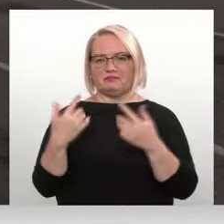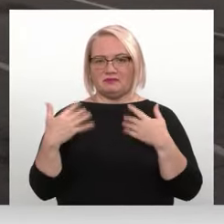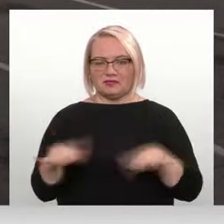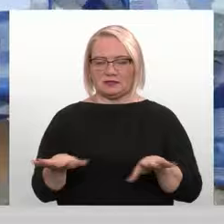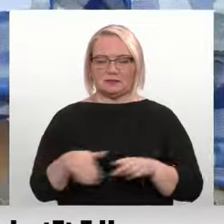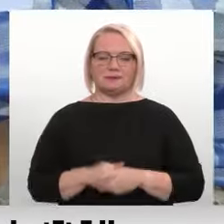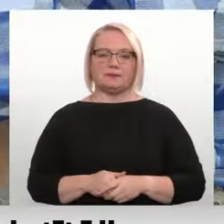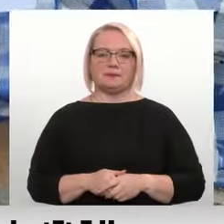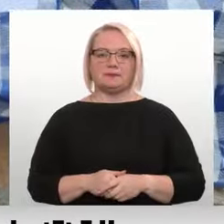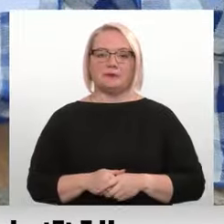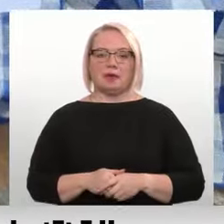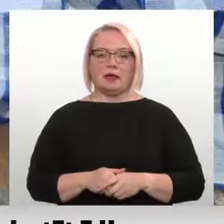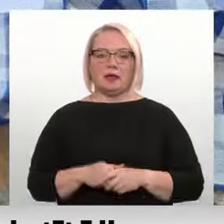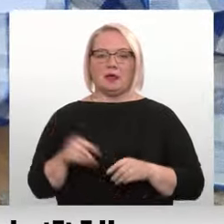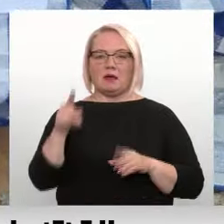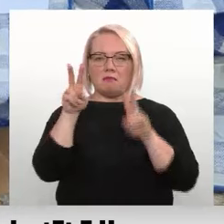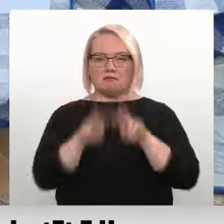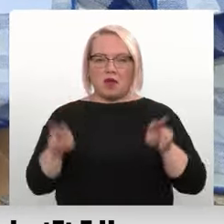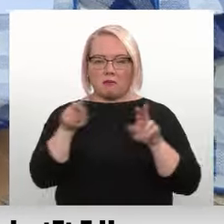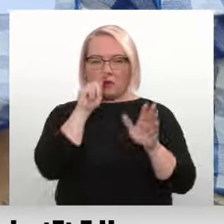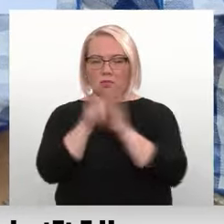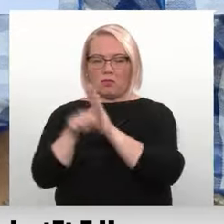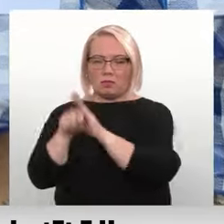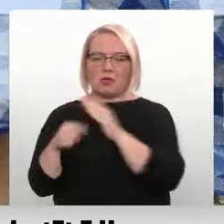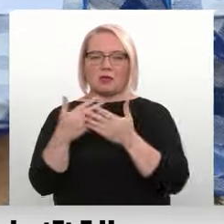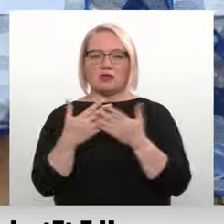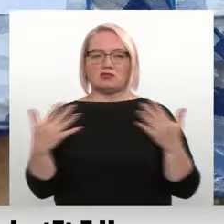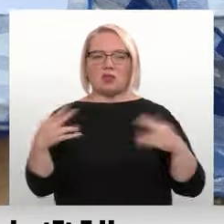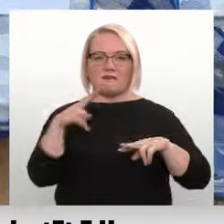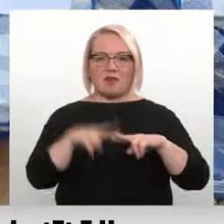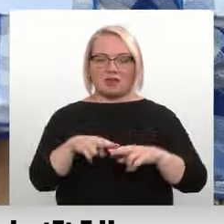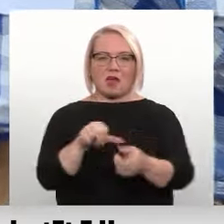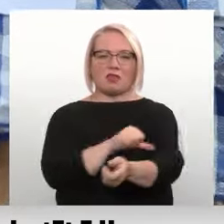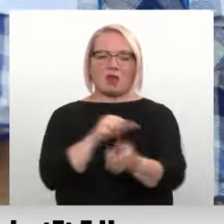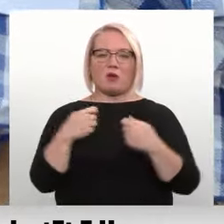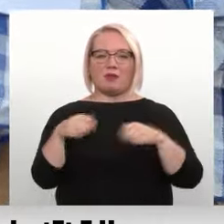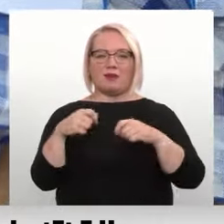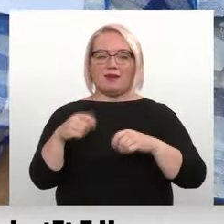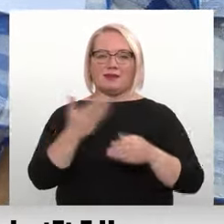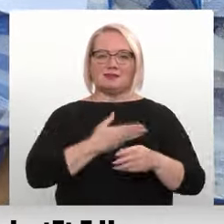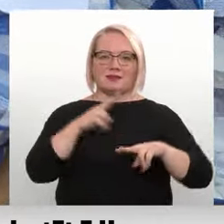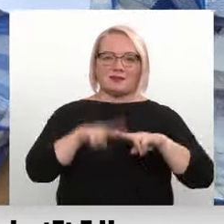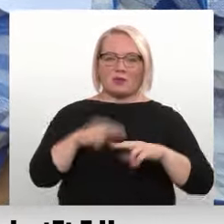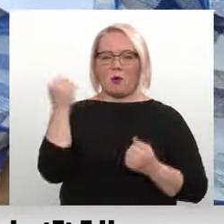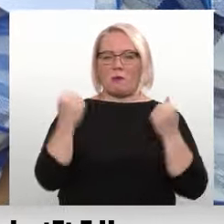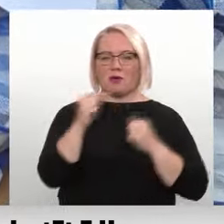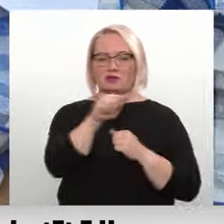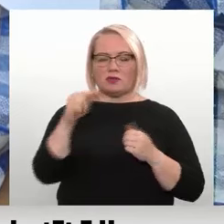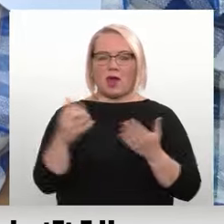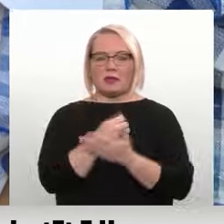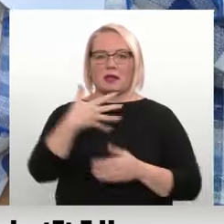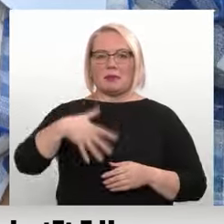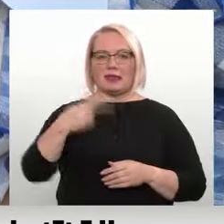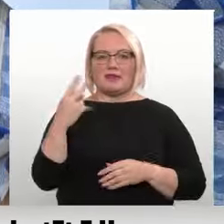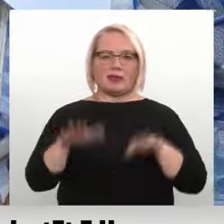viss. Veicot vairākas skratīšanas dažādās vietās, narkodīleri dzīves vietā un automašīnās atrada